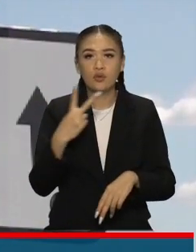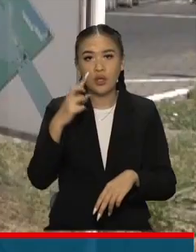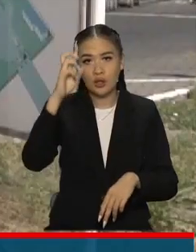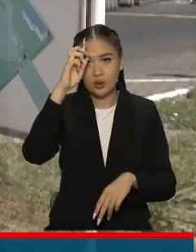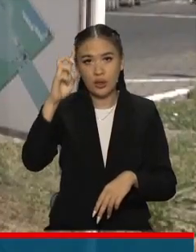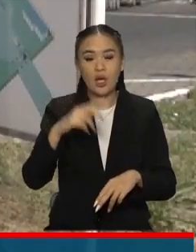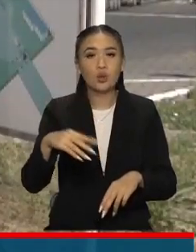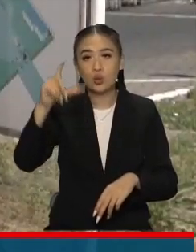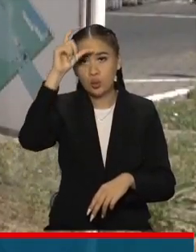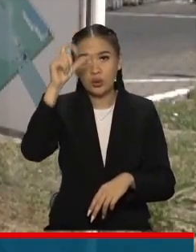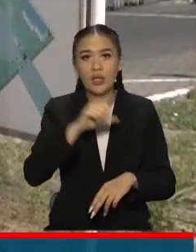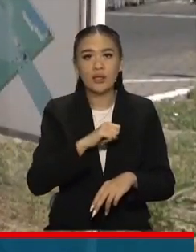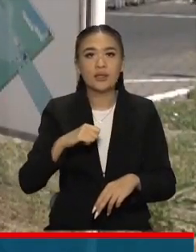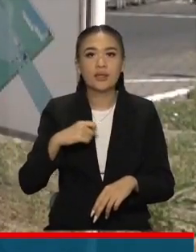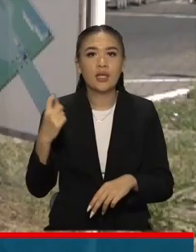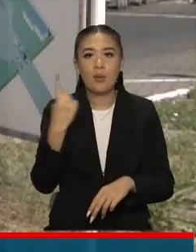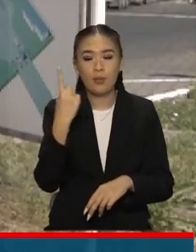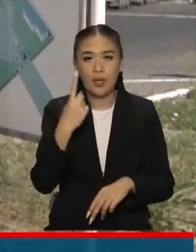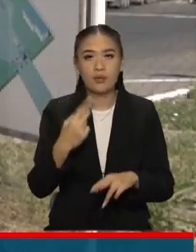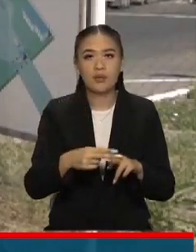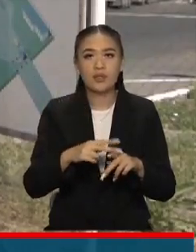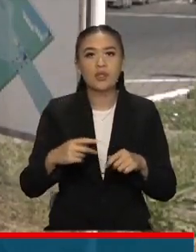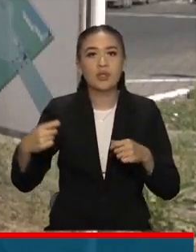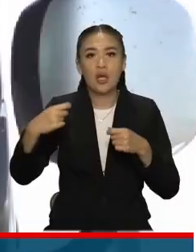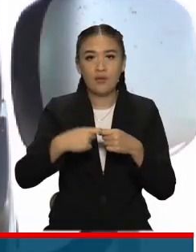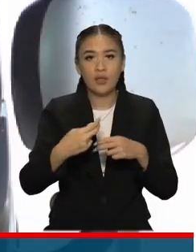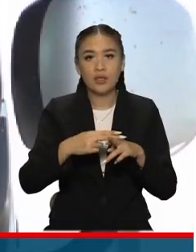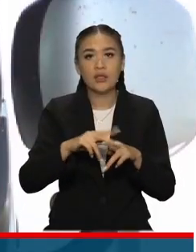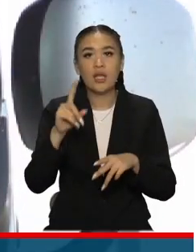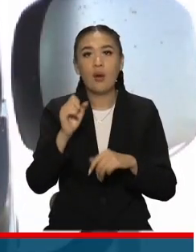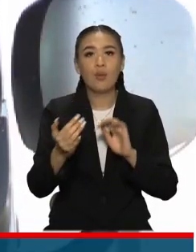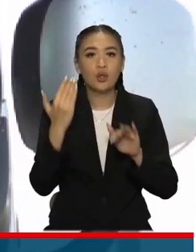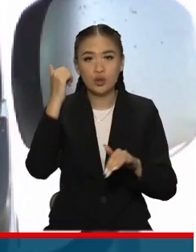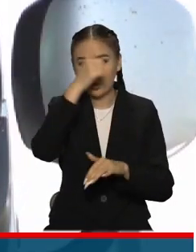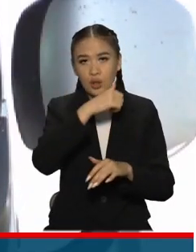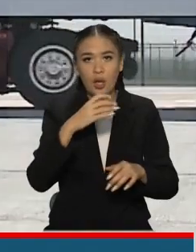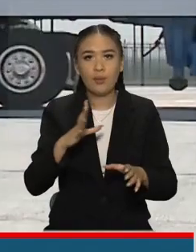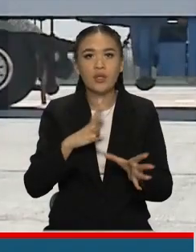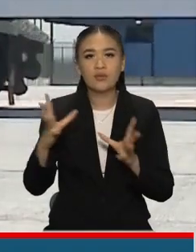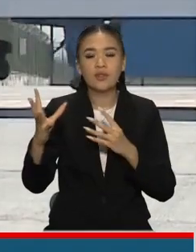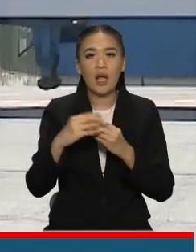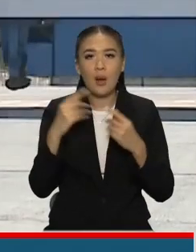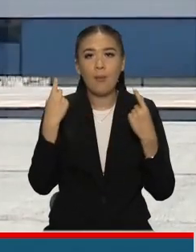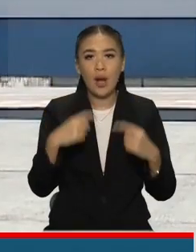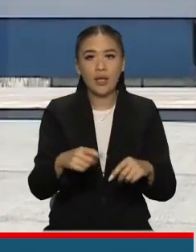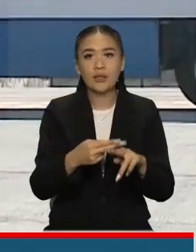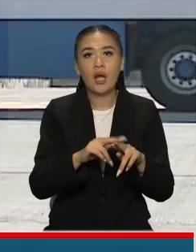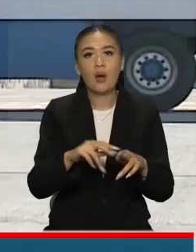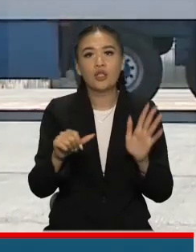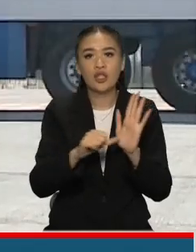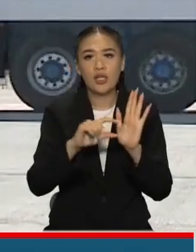Турция является одним из основных торговых партнеров Казахстана за прошлый год сумма взаимных продаж составила почти